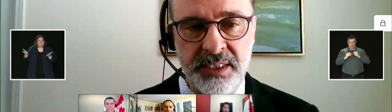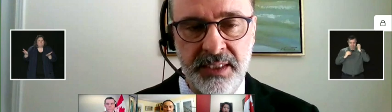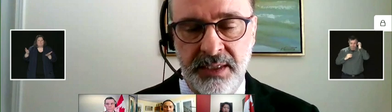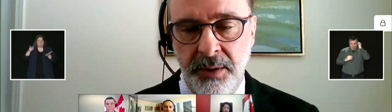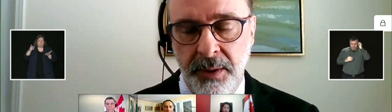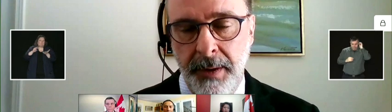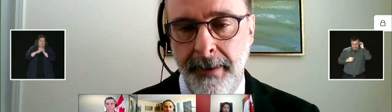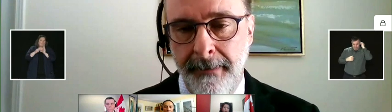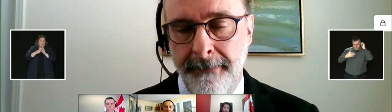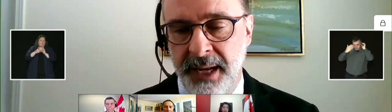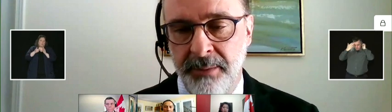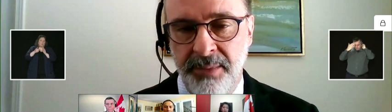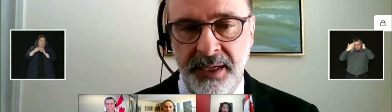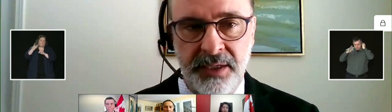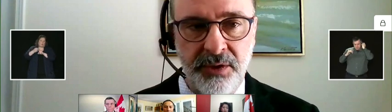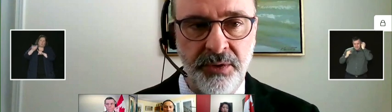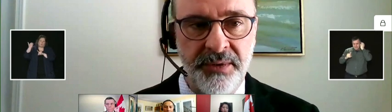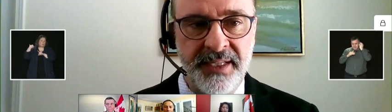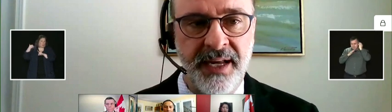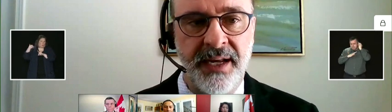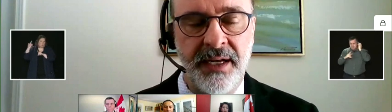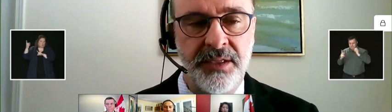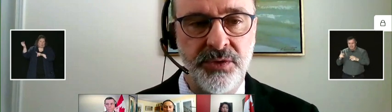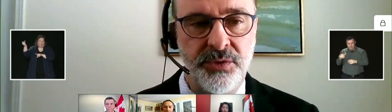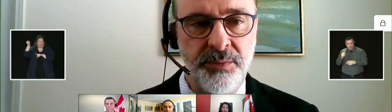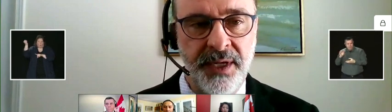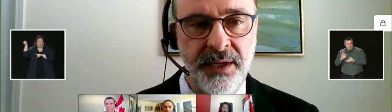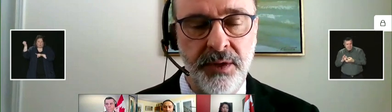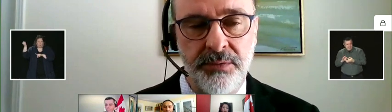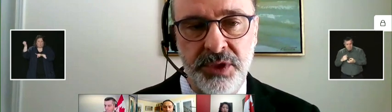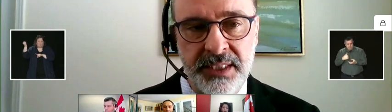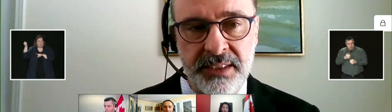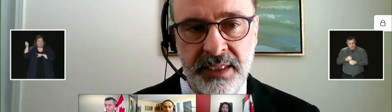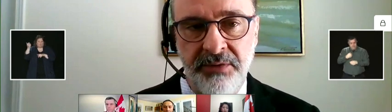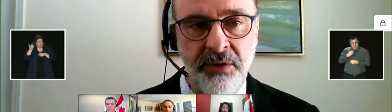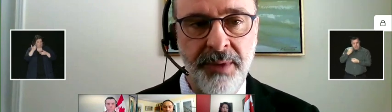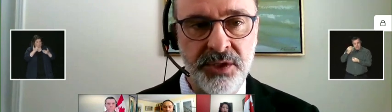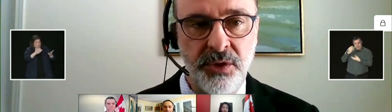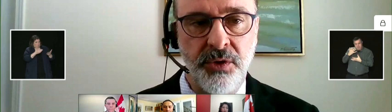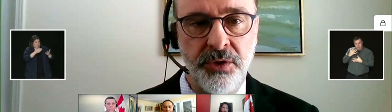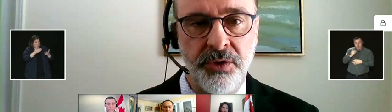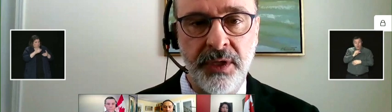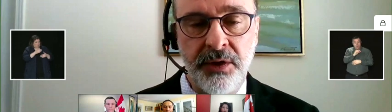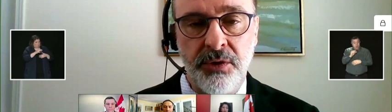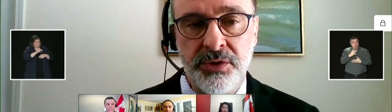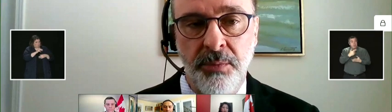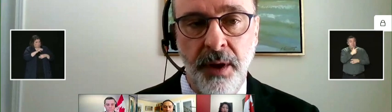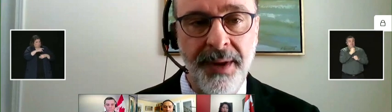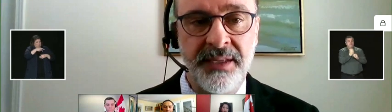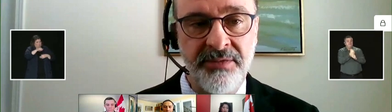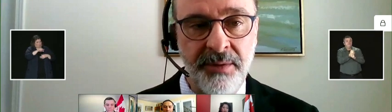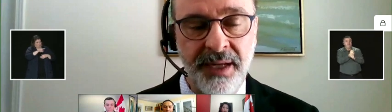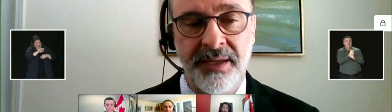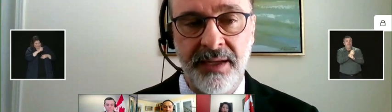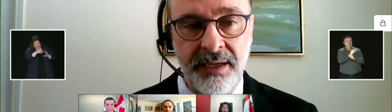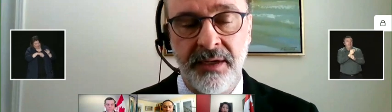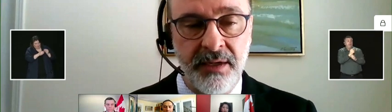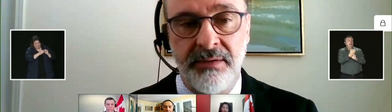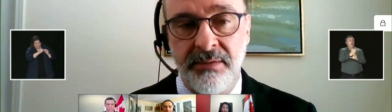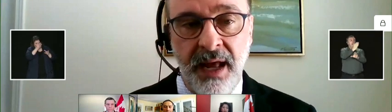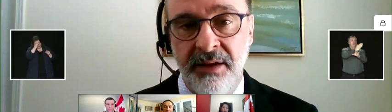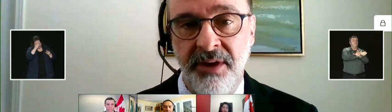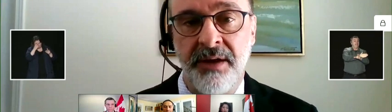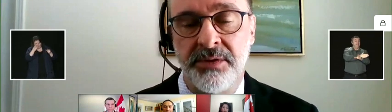sais pas si Mme Paquette a d'autres détails là-dessus, mais c'est l'information qu'on a. Donc, les doses ont probablement été